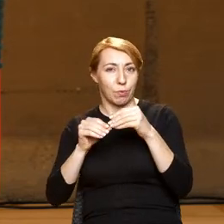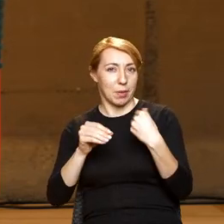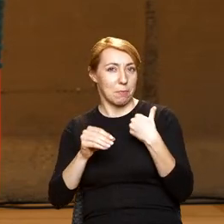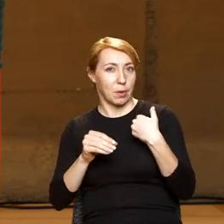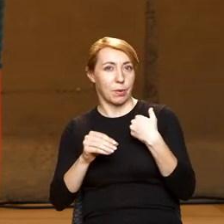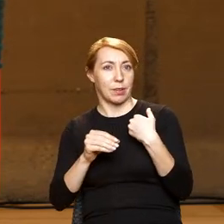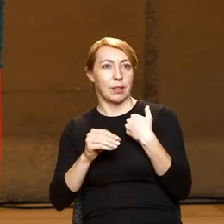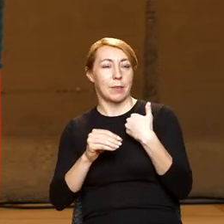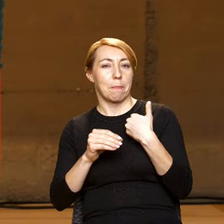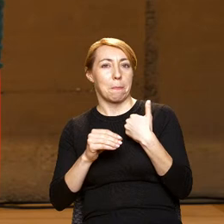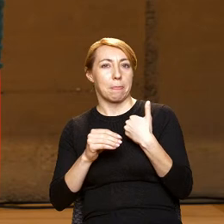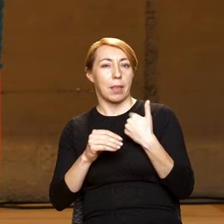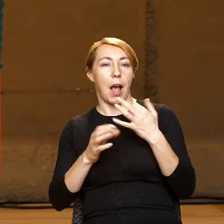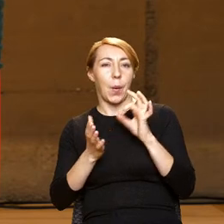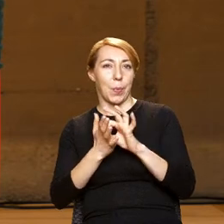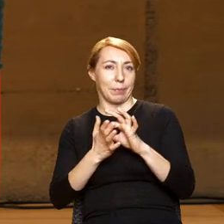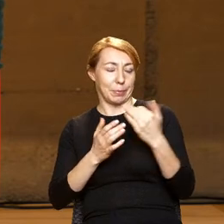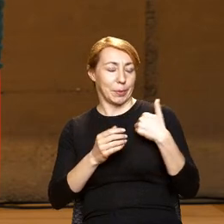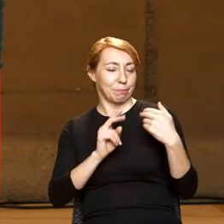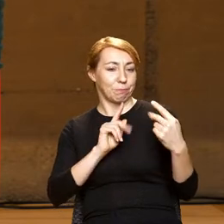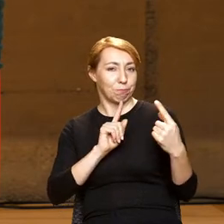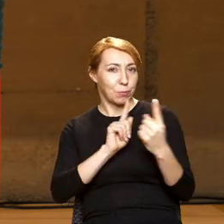właśnie się spotkaliśmy